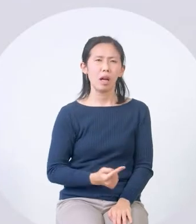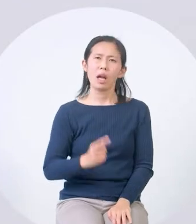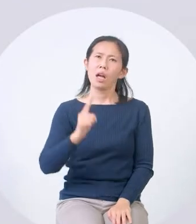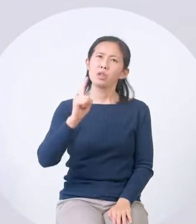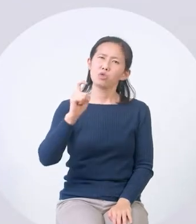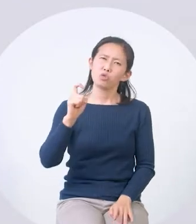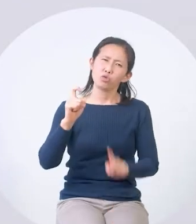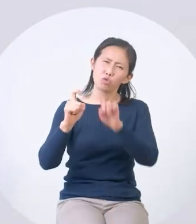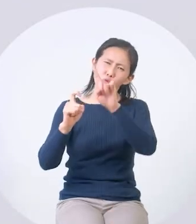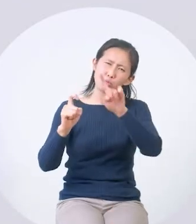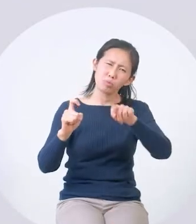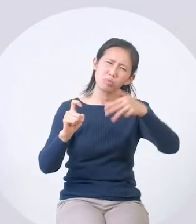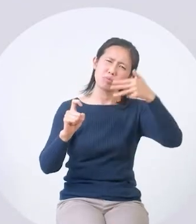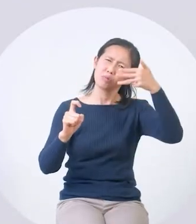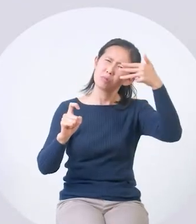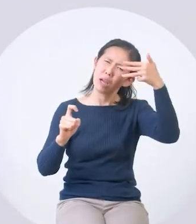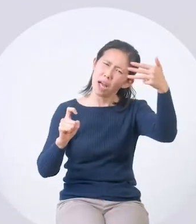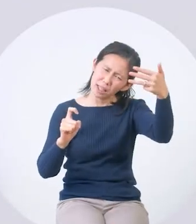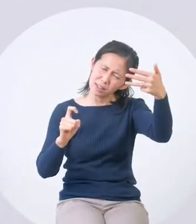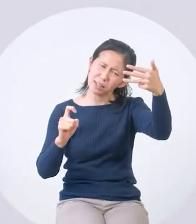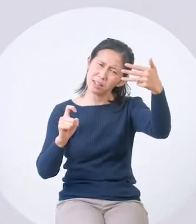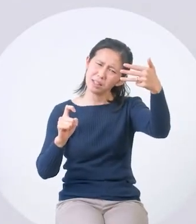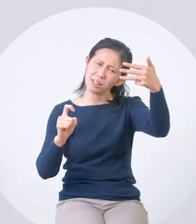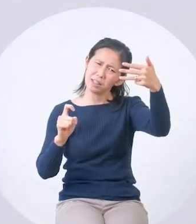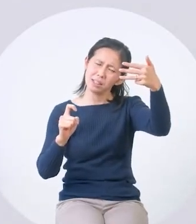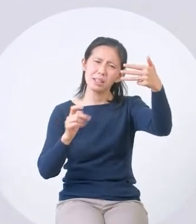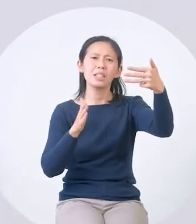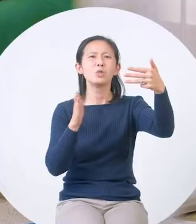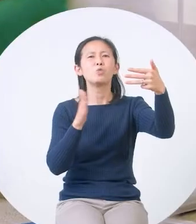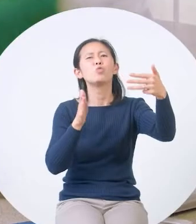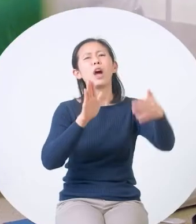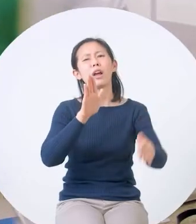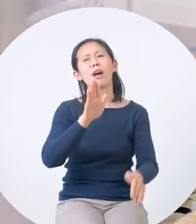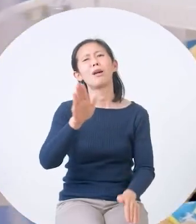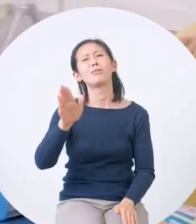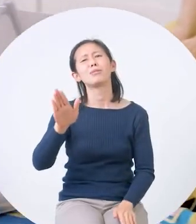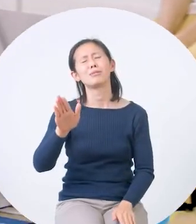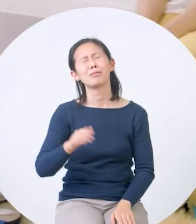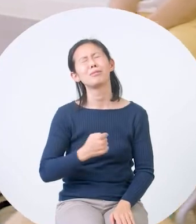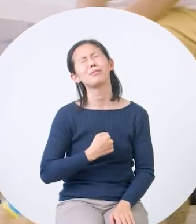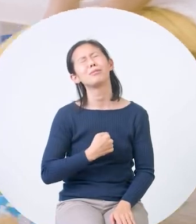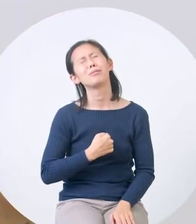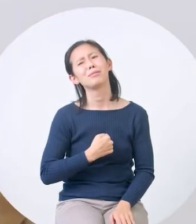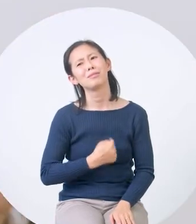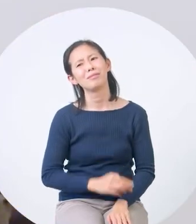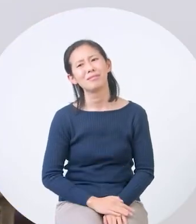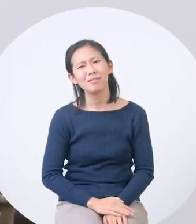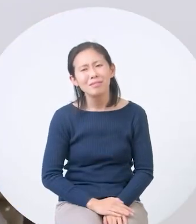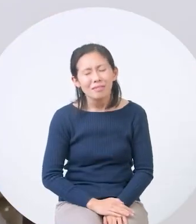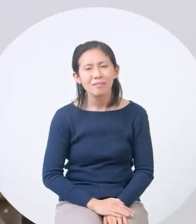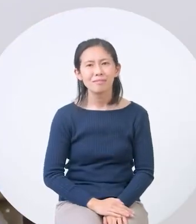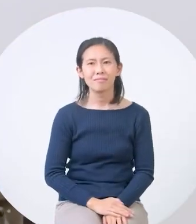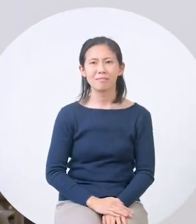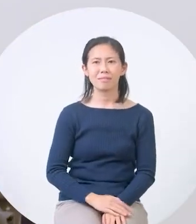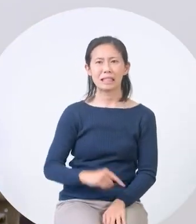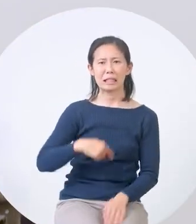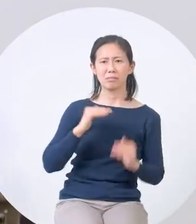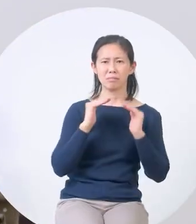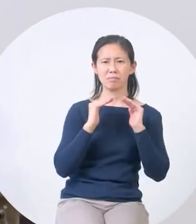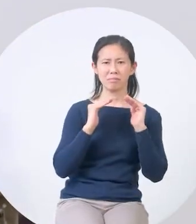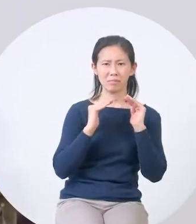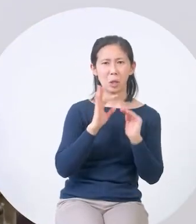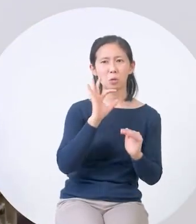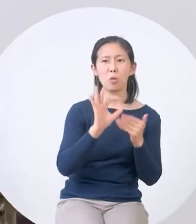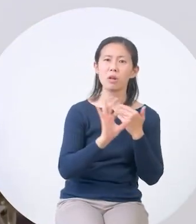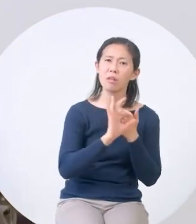は10のうち8ぐらいあります。 そんなに 自宅のトイレだったらいろんなあ